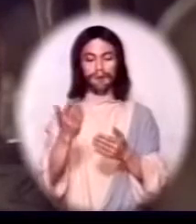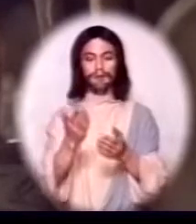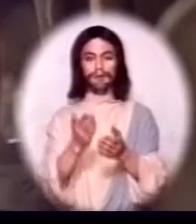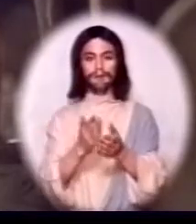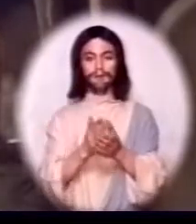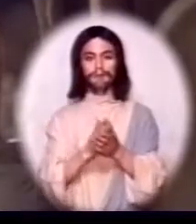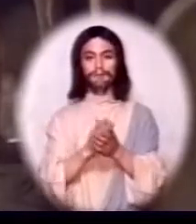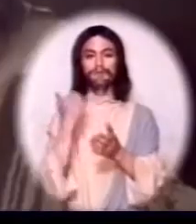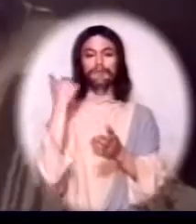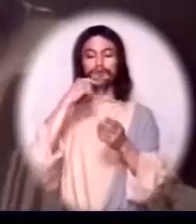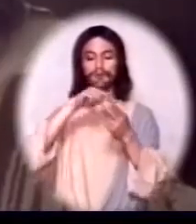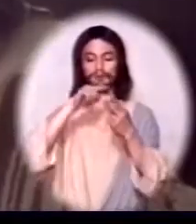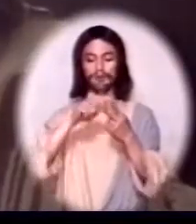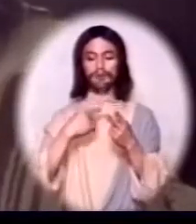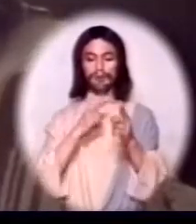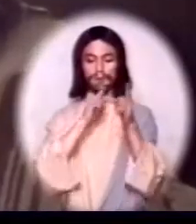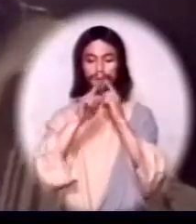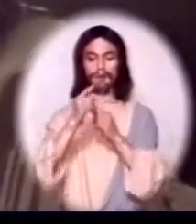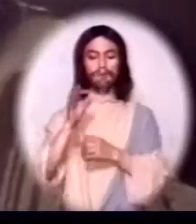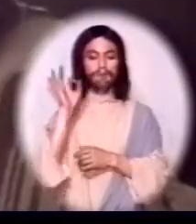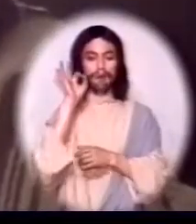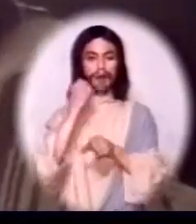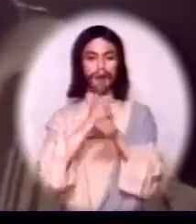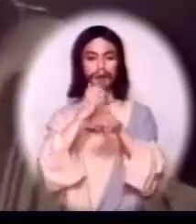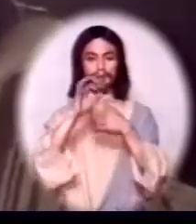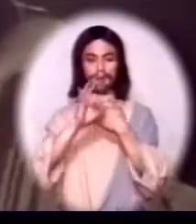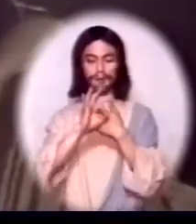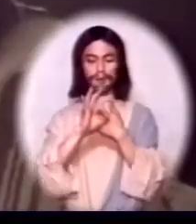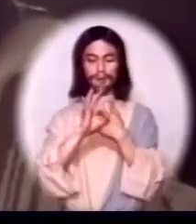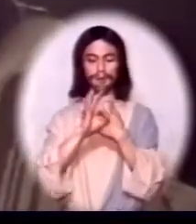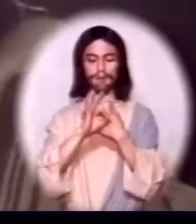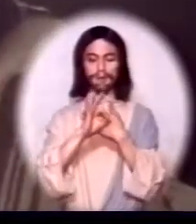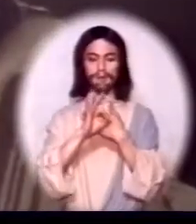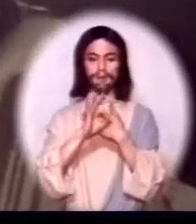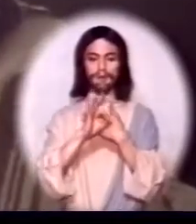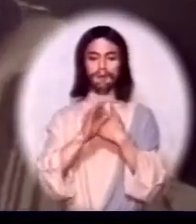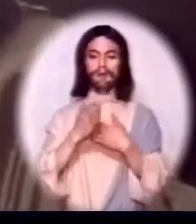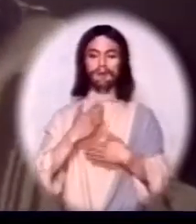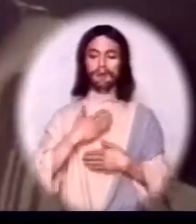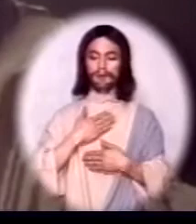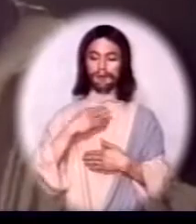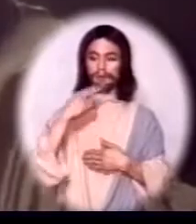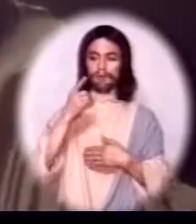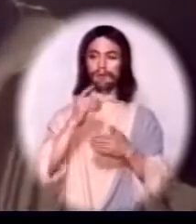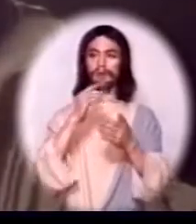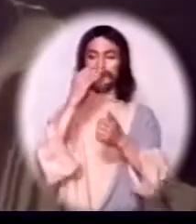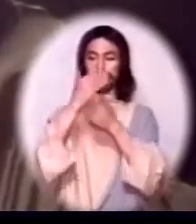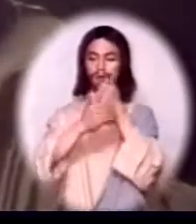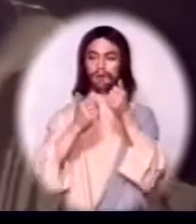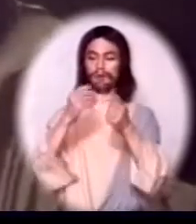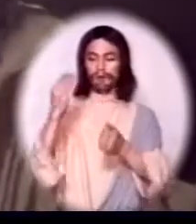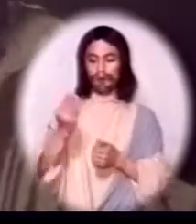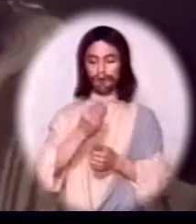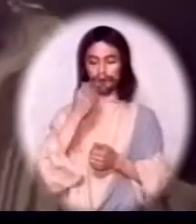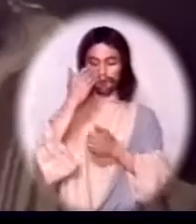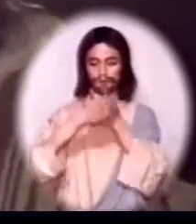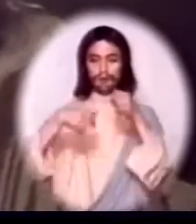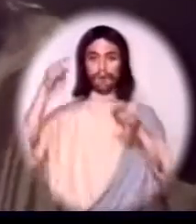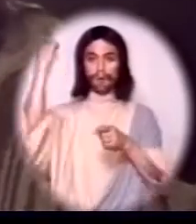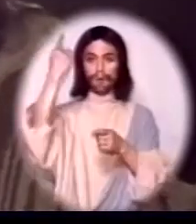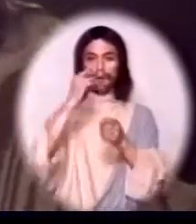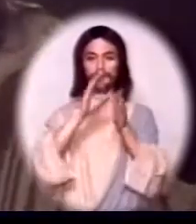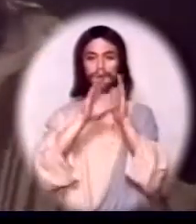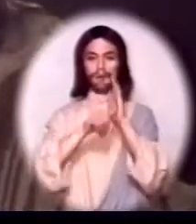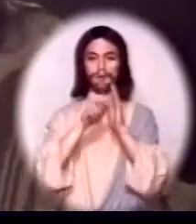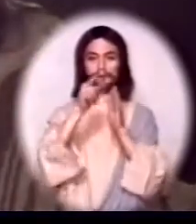있겠는가? 누구든지 나와 내 말을 부끄러워한다면 인자도 자기와 아버지와 거룩한 천사들의 영광으로